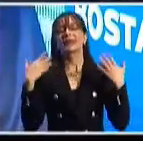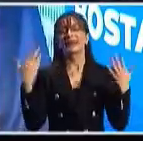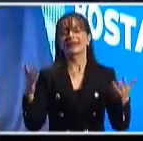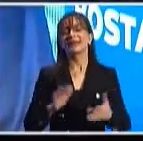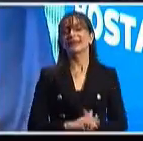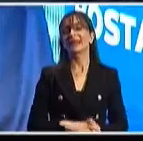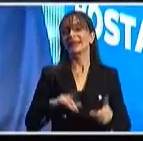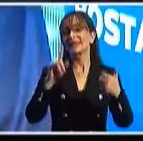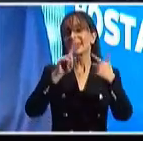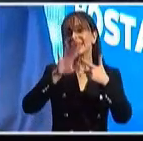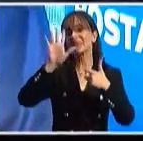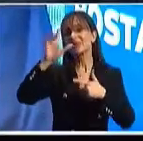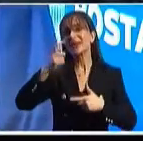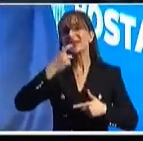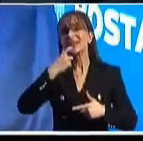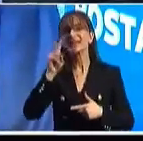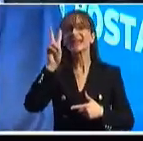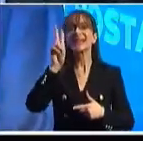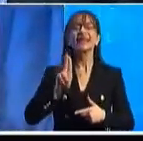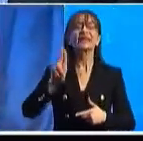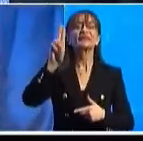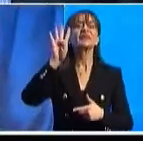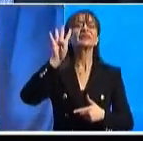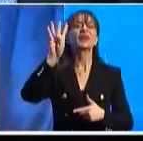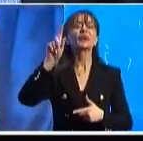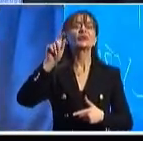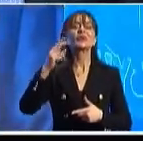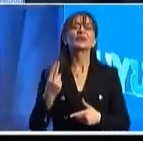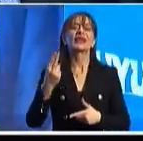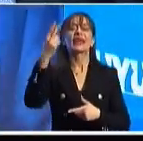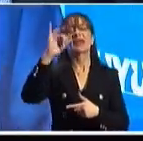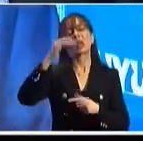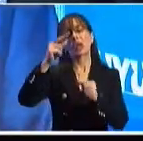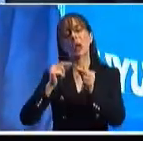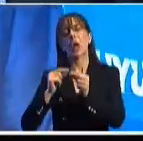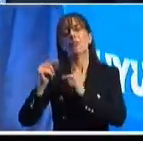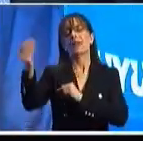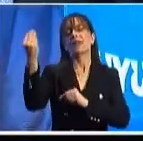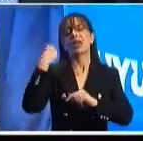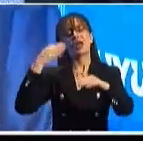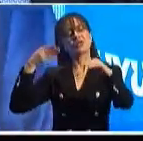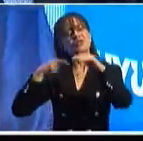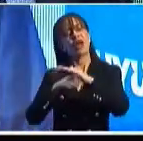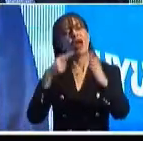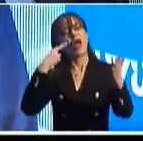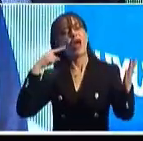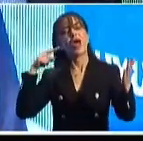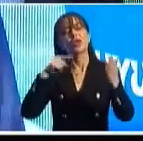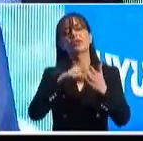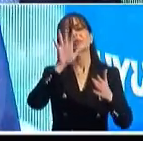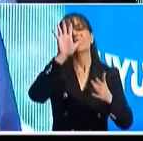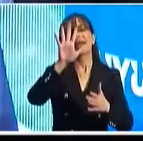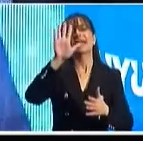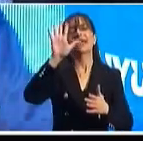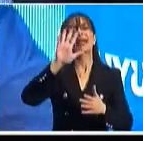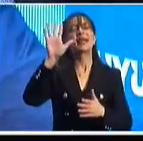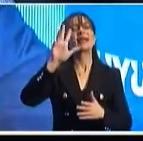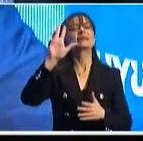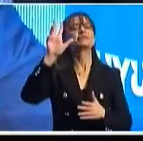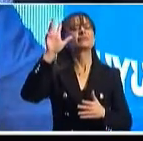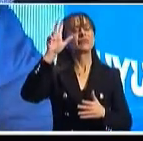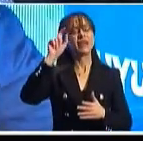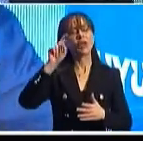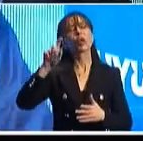da 74.7 kilometrelik yeni tünel hedefimizin 50.9 kilometresini